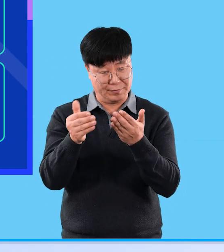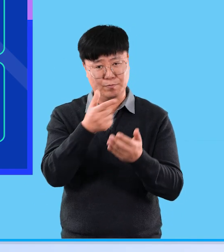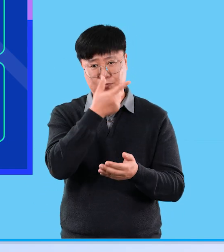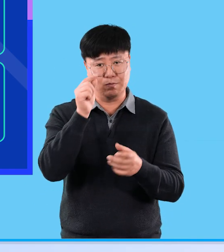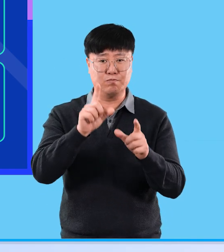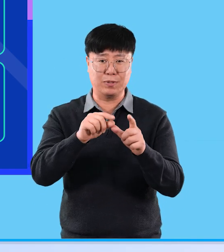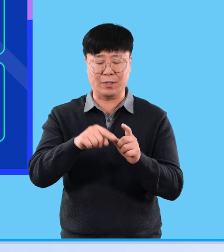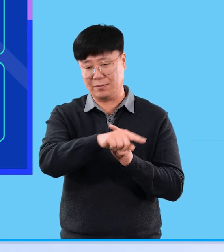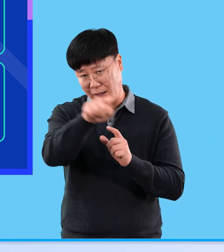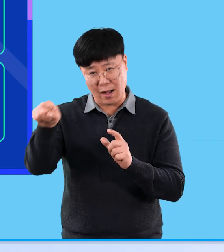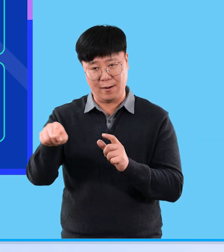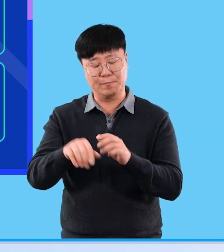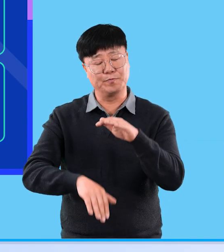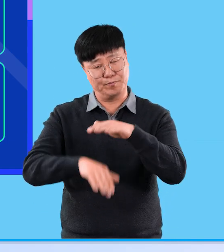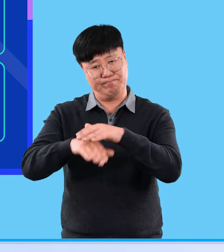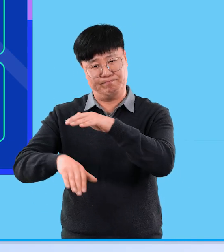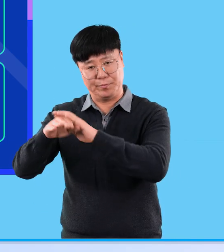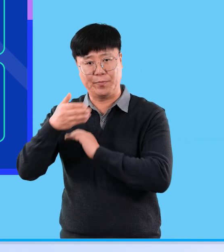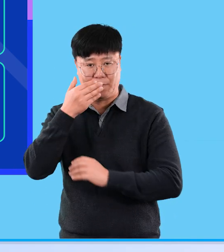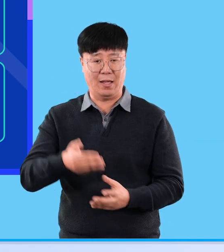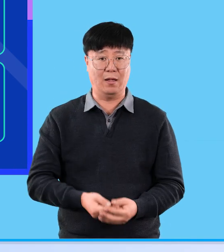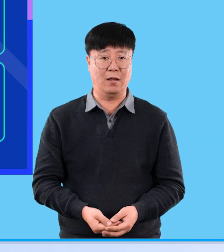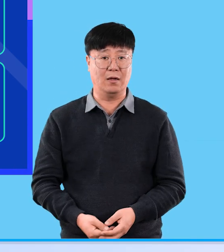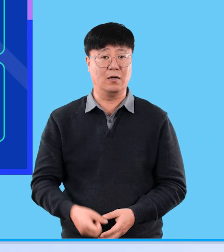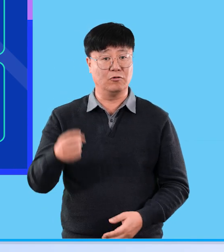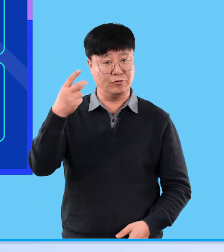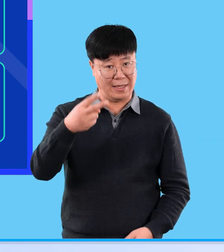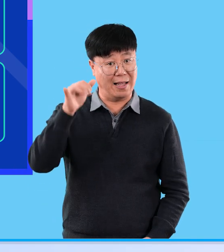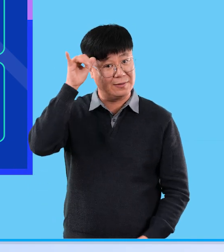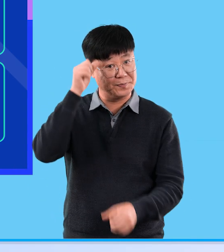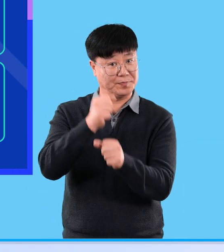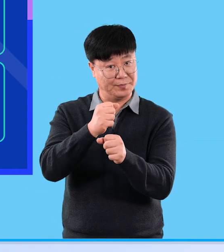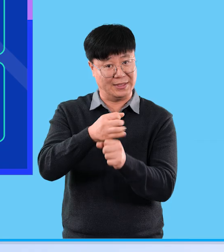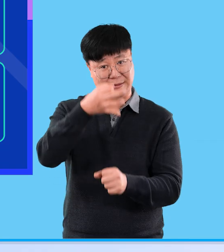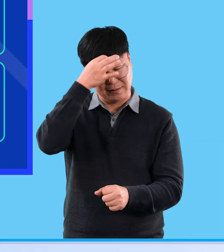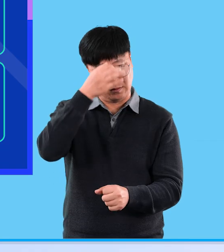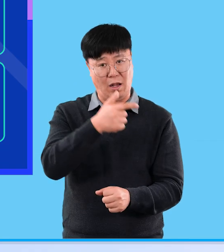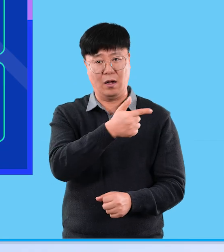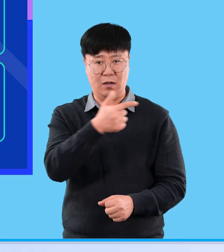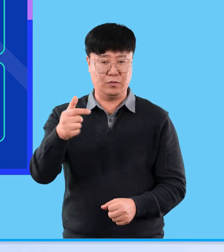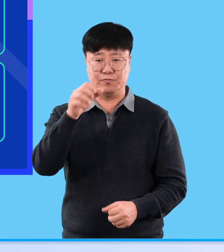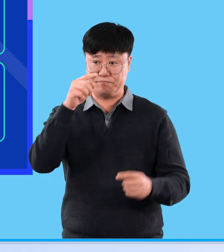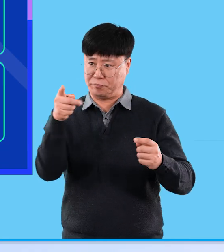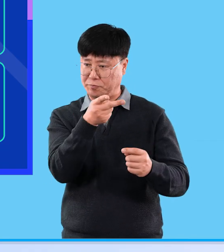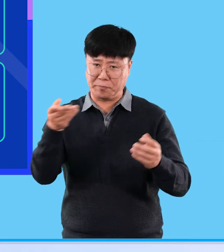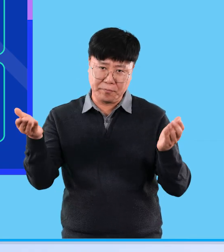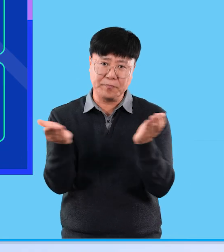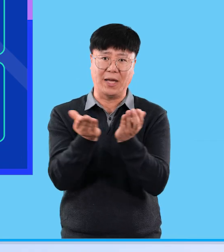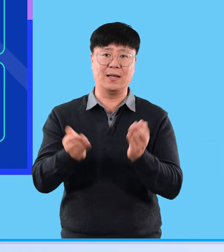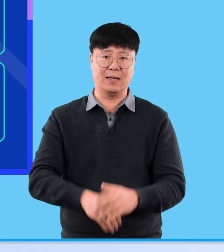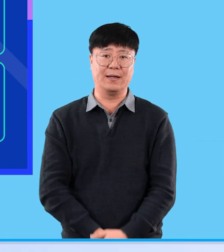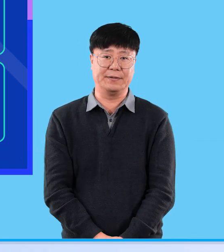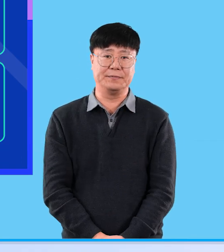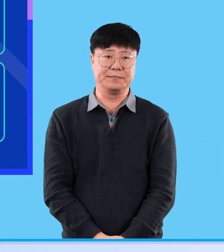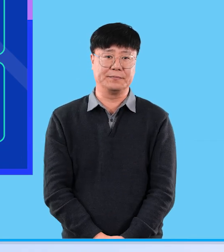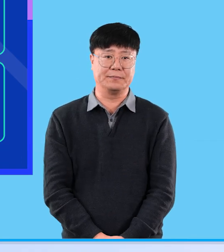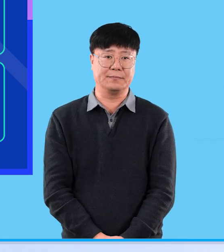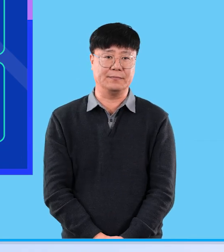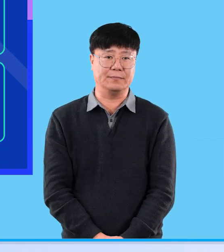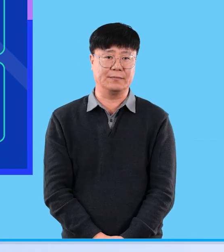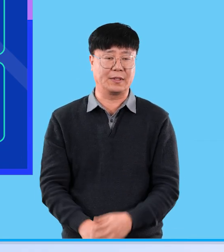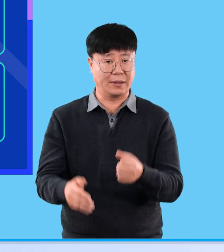부족한 부분들을 또 채울 수 있어서 두 개의 AI 생성 기능이 아주 궁합이 좋습니다.